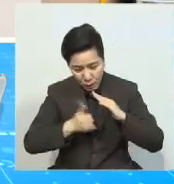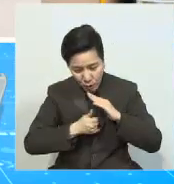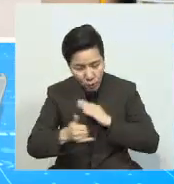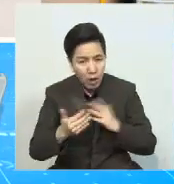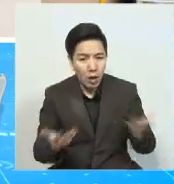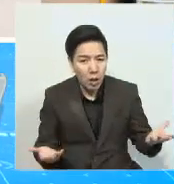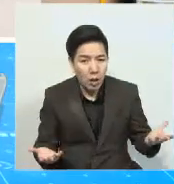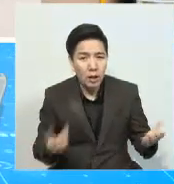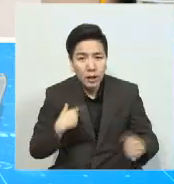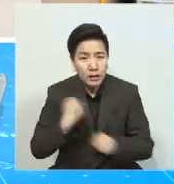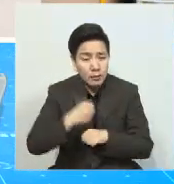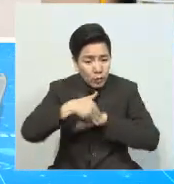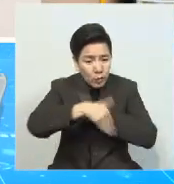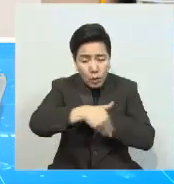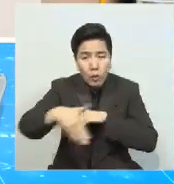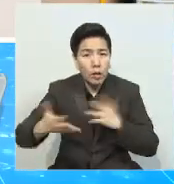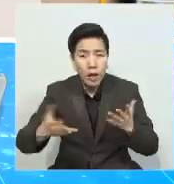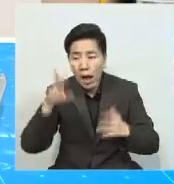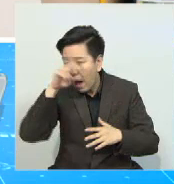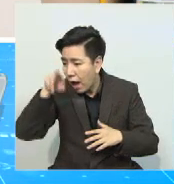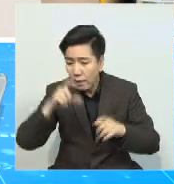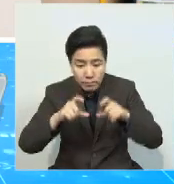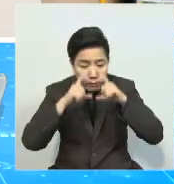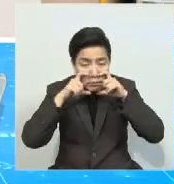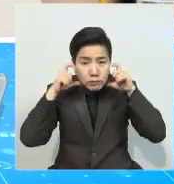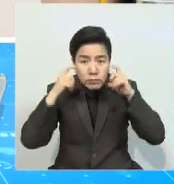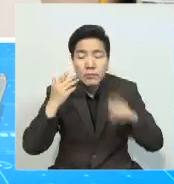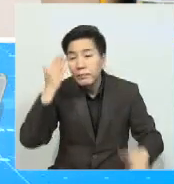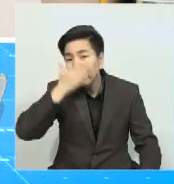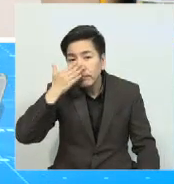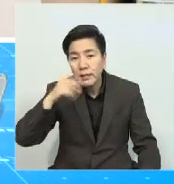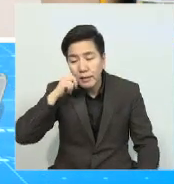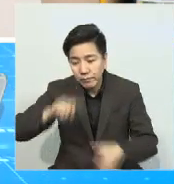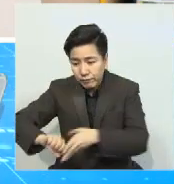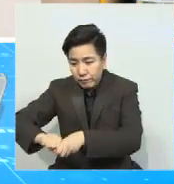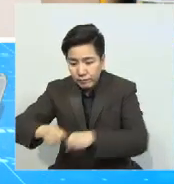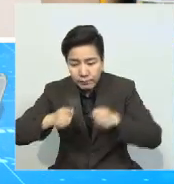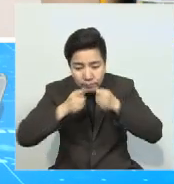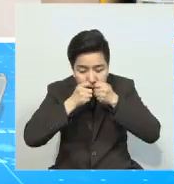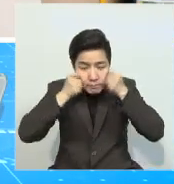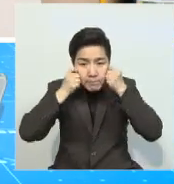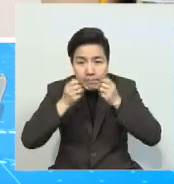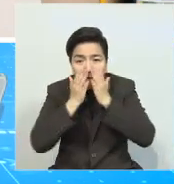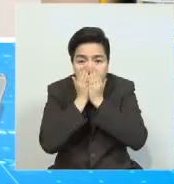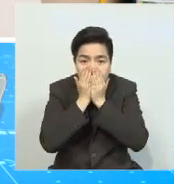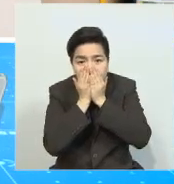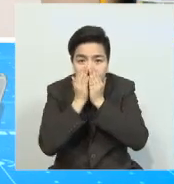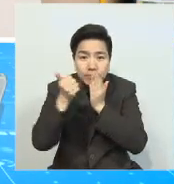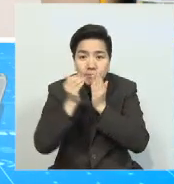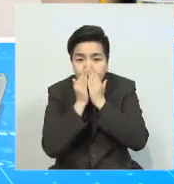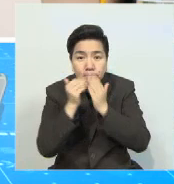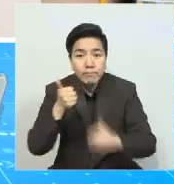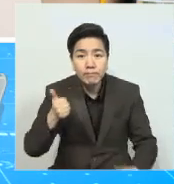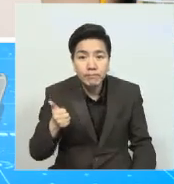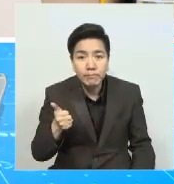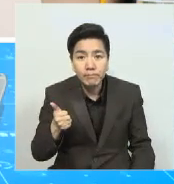านจำเป็นต้องออกไปทำธุระแต่ว่ายังหาหน้ากากไม่ได้เนี่ยผ้าเช็ดหน้าชุบน้ำเนี่ยพอจะช่วยบรรเทาได้สักก่อนสักนิดนึ